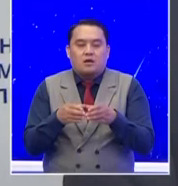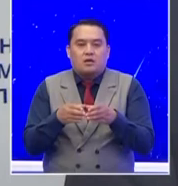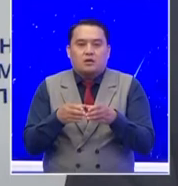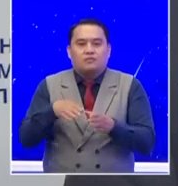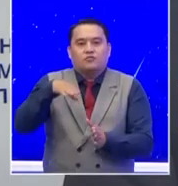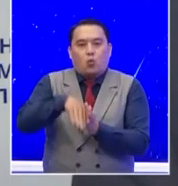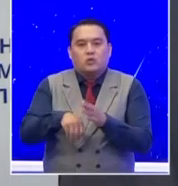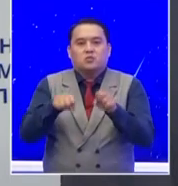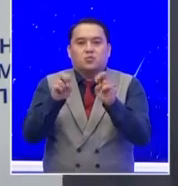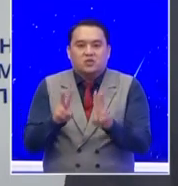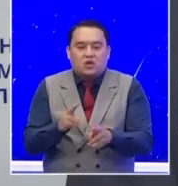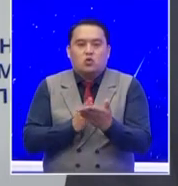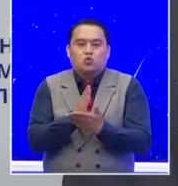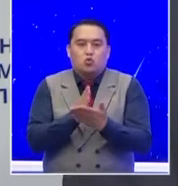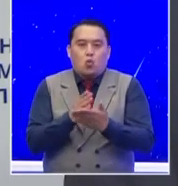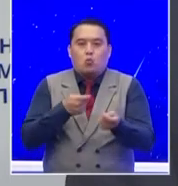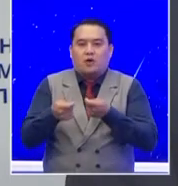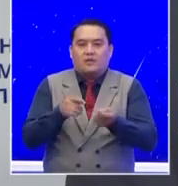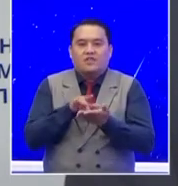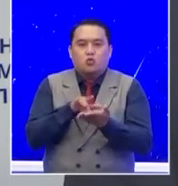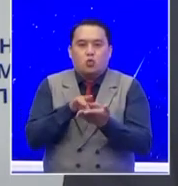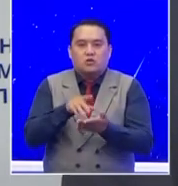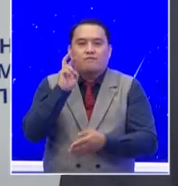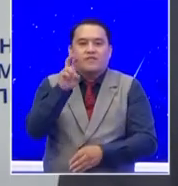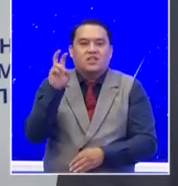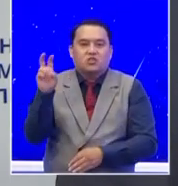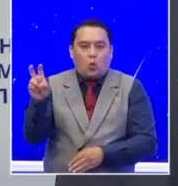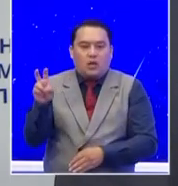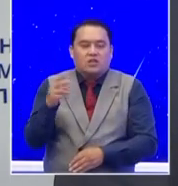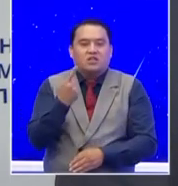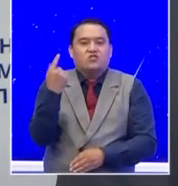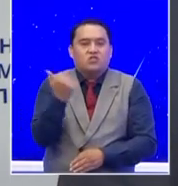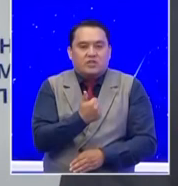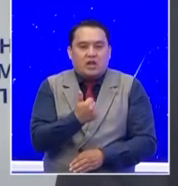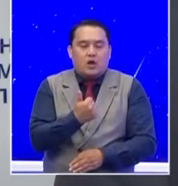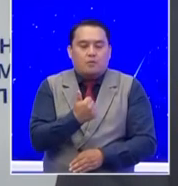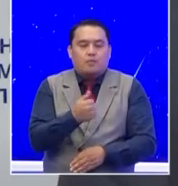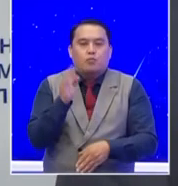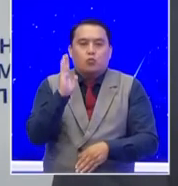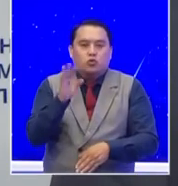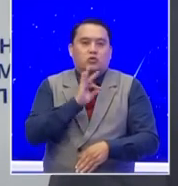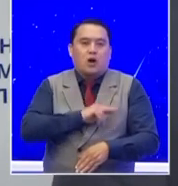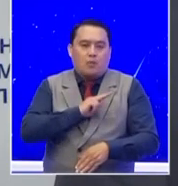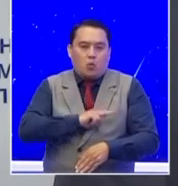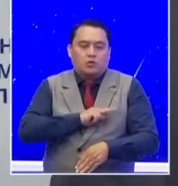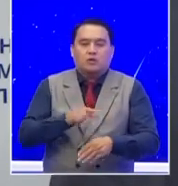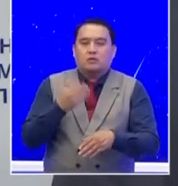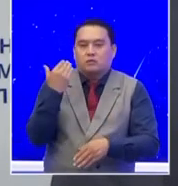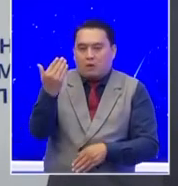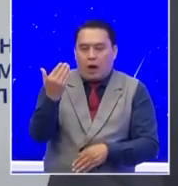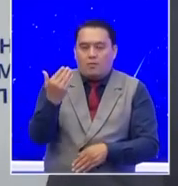специалистов санэпидслужбы и управления туризма выезжая туда течение недели будет работать там то есть